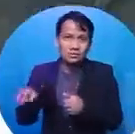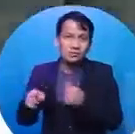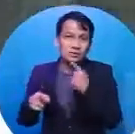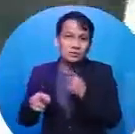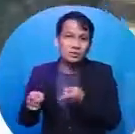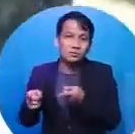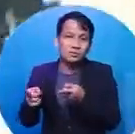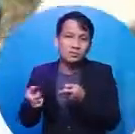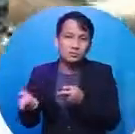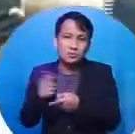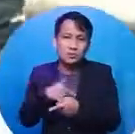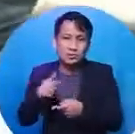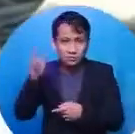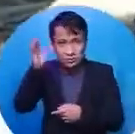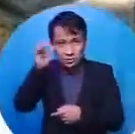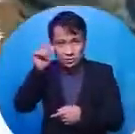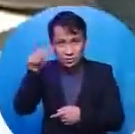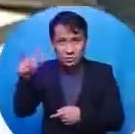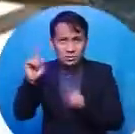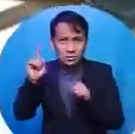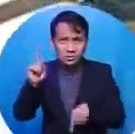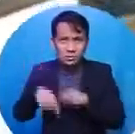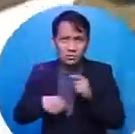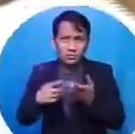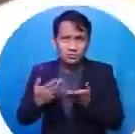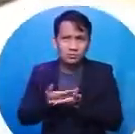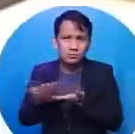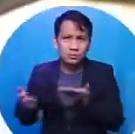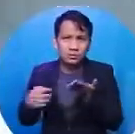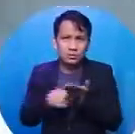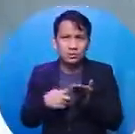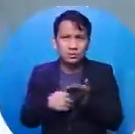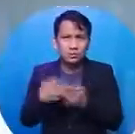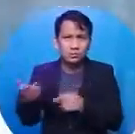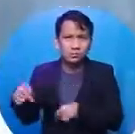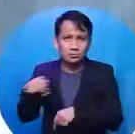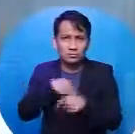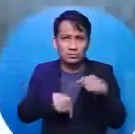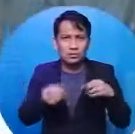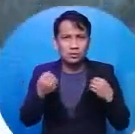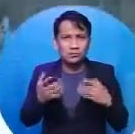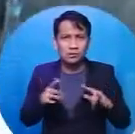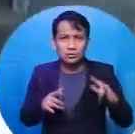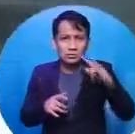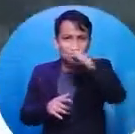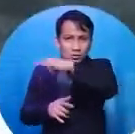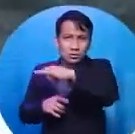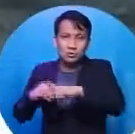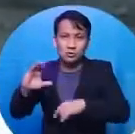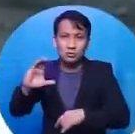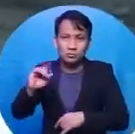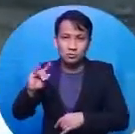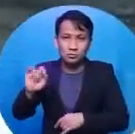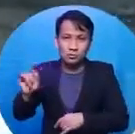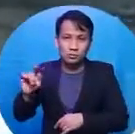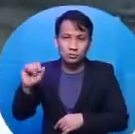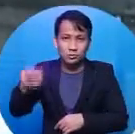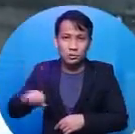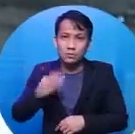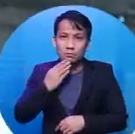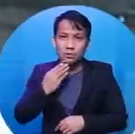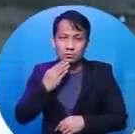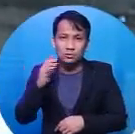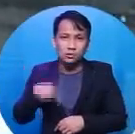airline spokesperson na si Charo Lugarta ay maaaring nakabili ang mga ito ng ticket noong panahong marami pang flights patungong Cotabato at sa